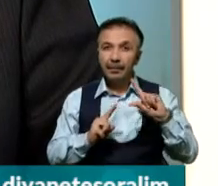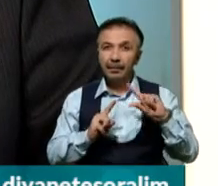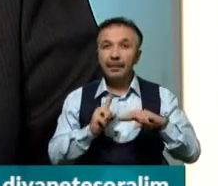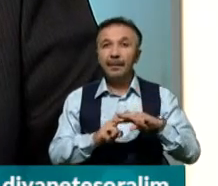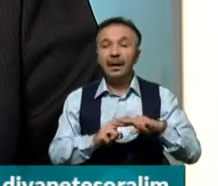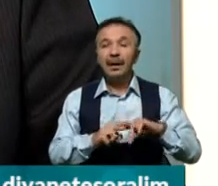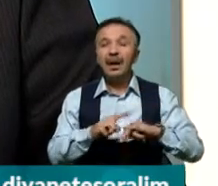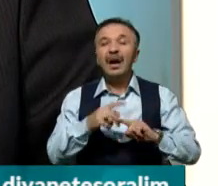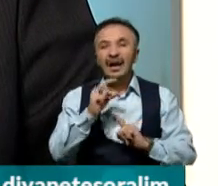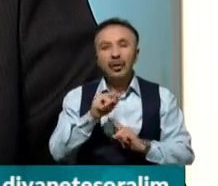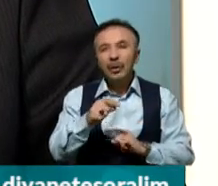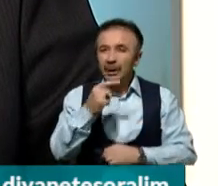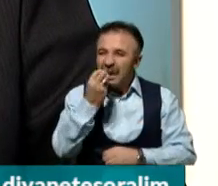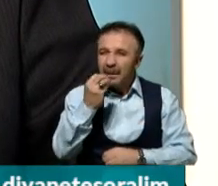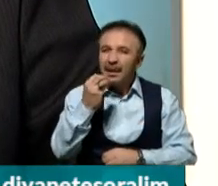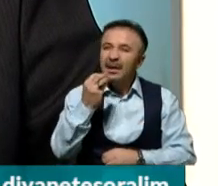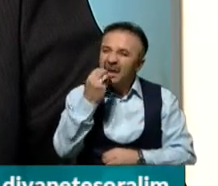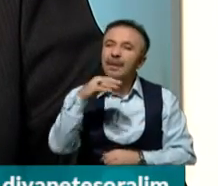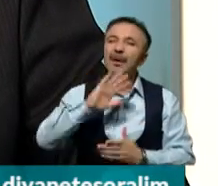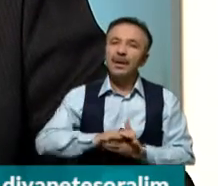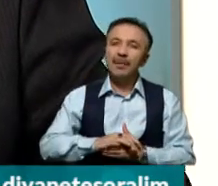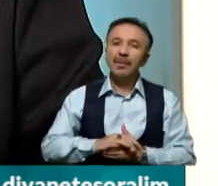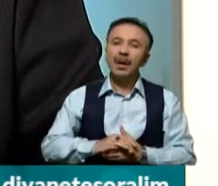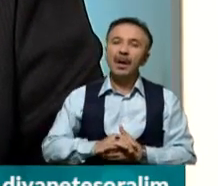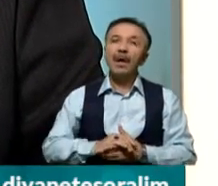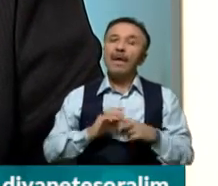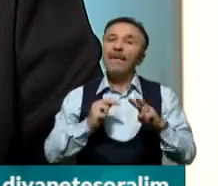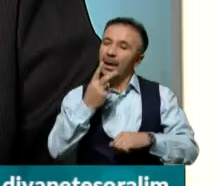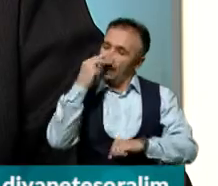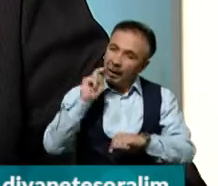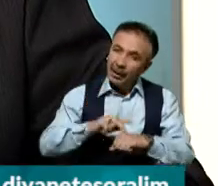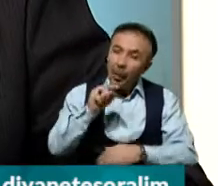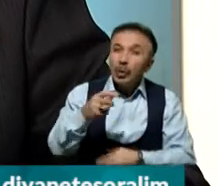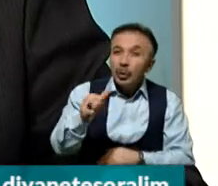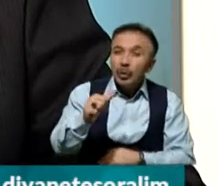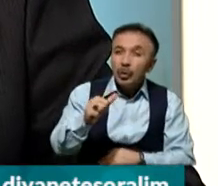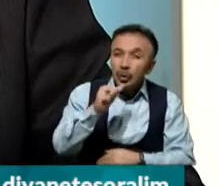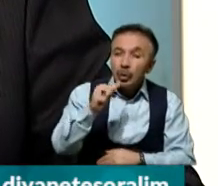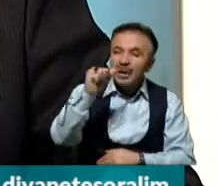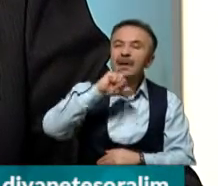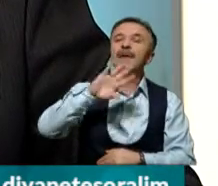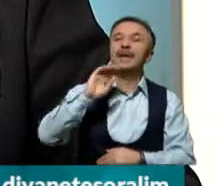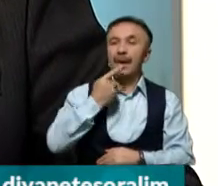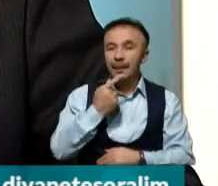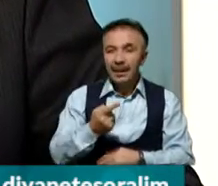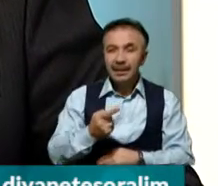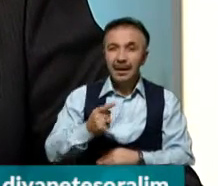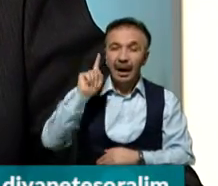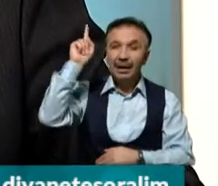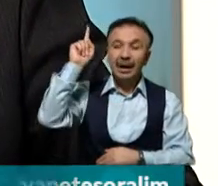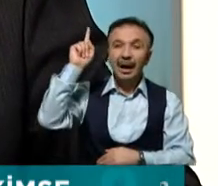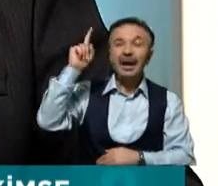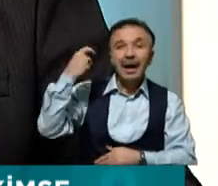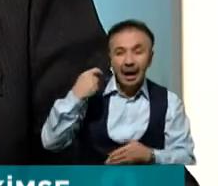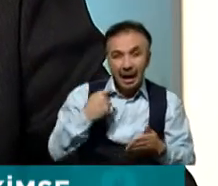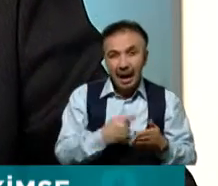yemeyeceğim, vallahi onun suyunu içmeyeceğim derse, Cenab-ı Hakk'ın adına